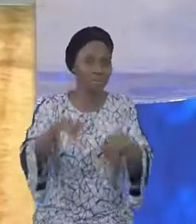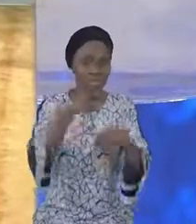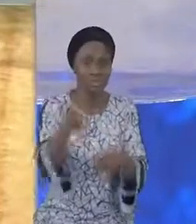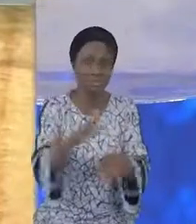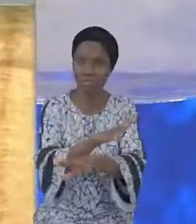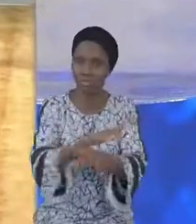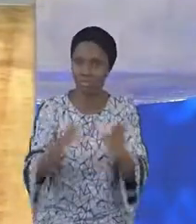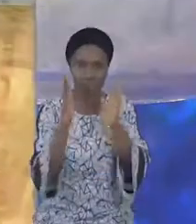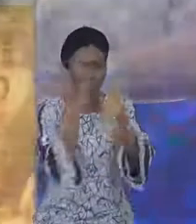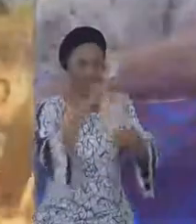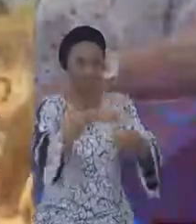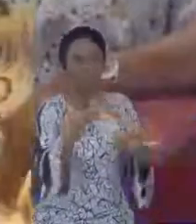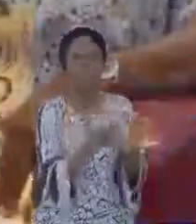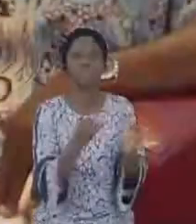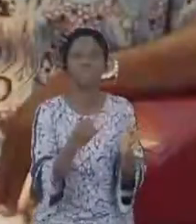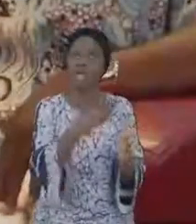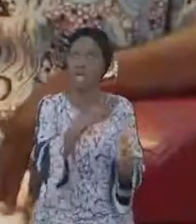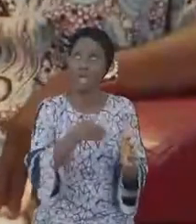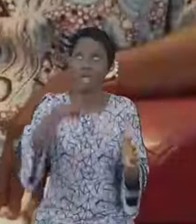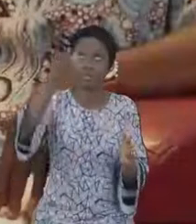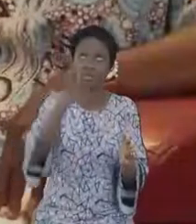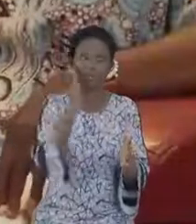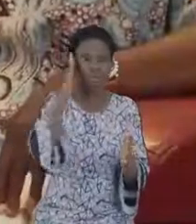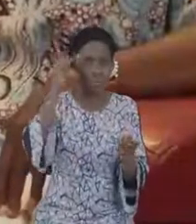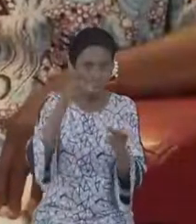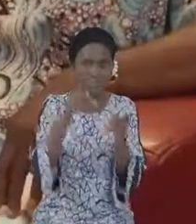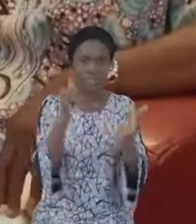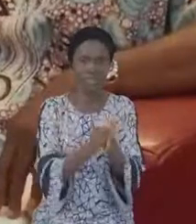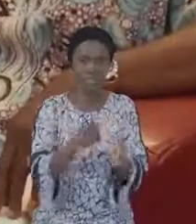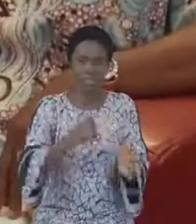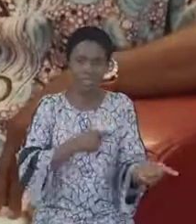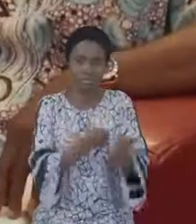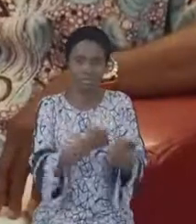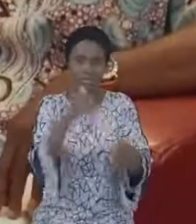va perfectionner cela dans ta vie. La patience,